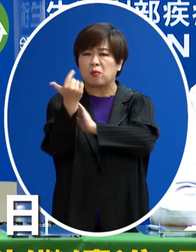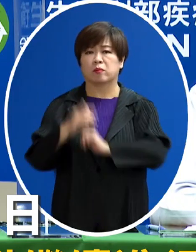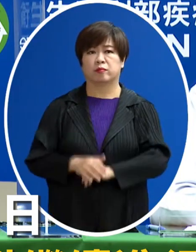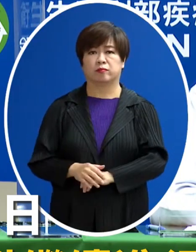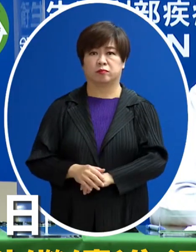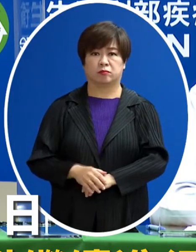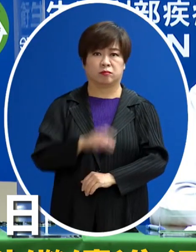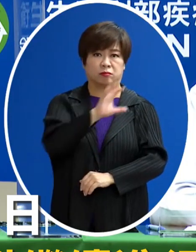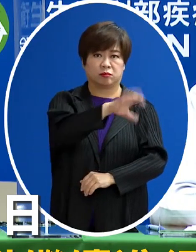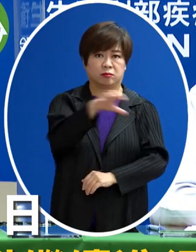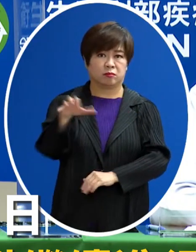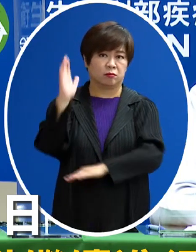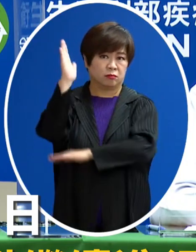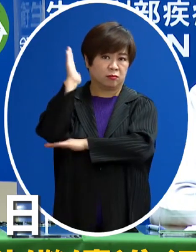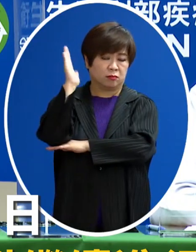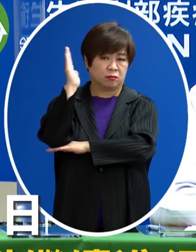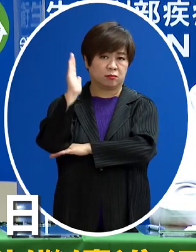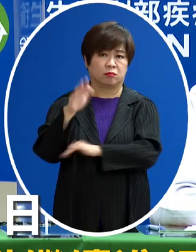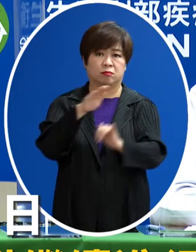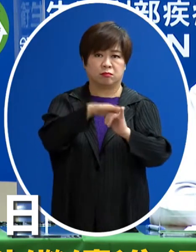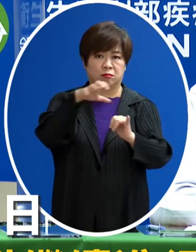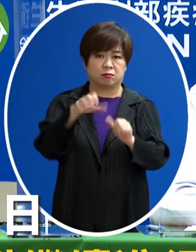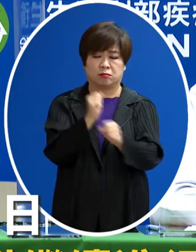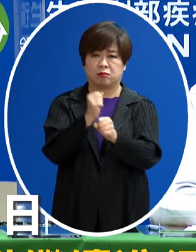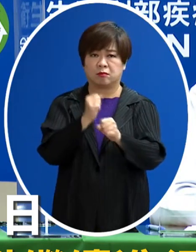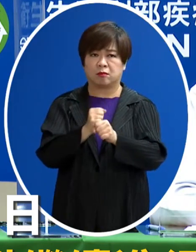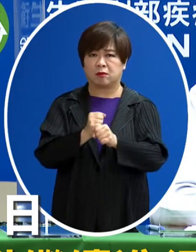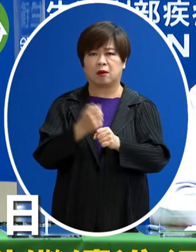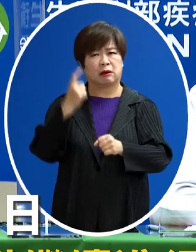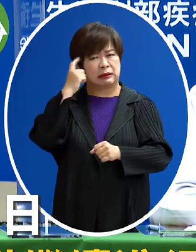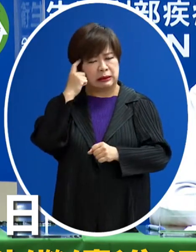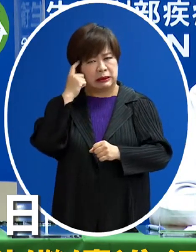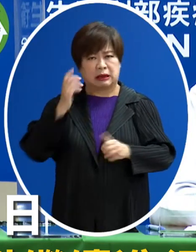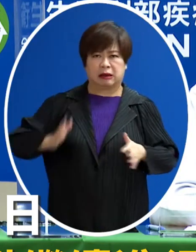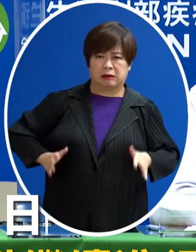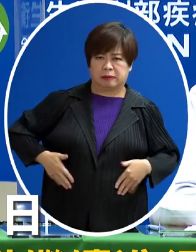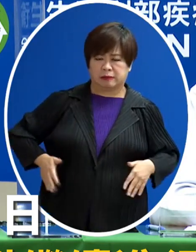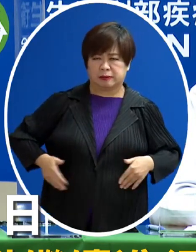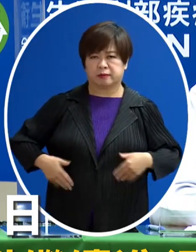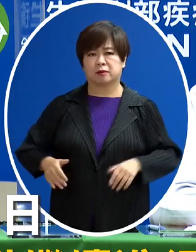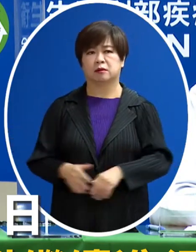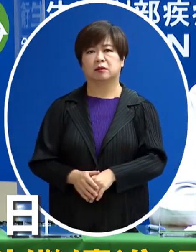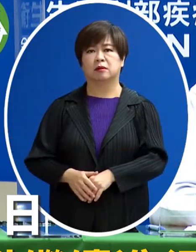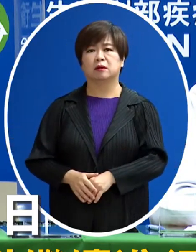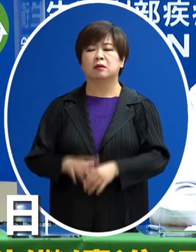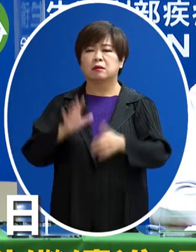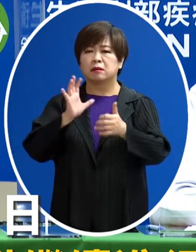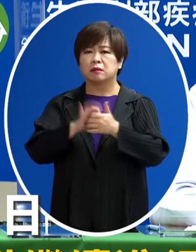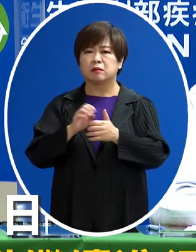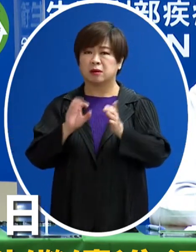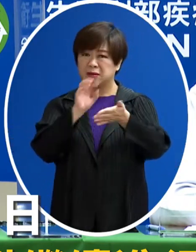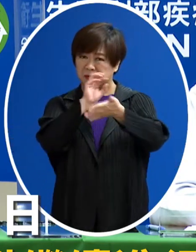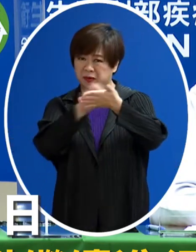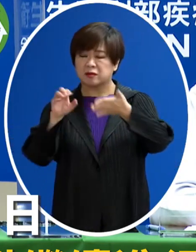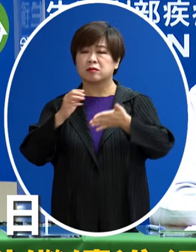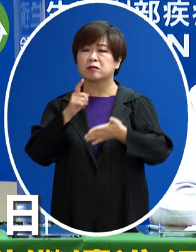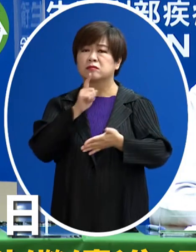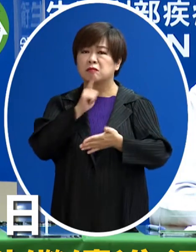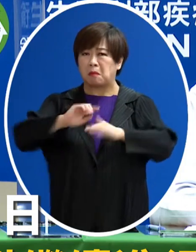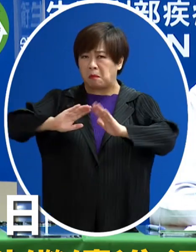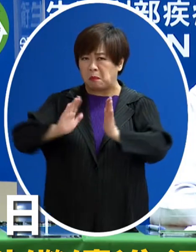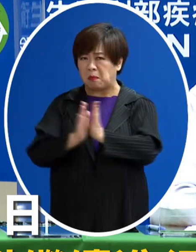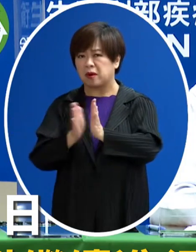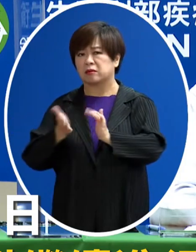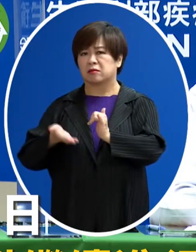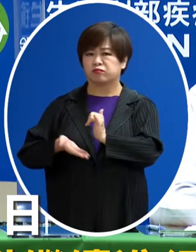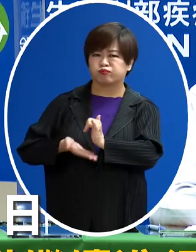物，为什么他们还是以24就在这个进送火化？那紧速处理的